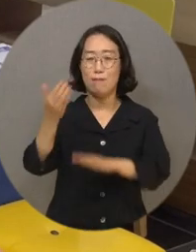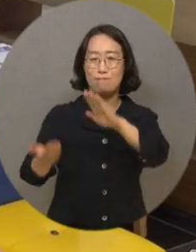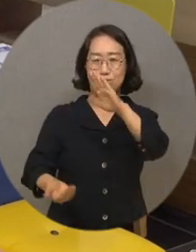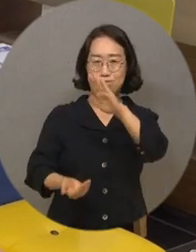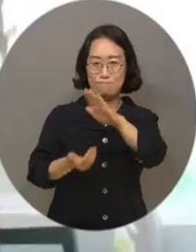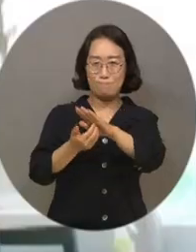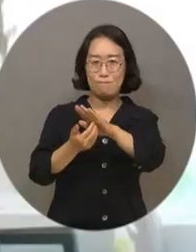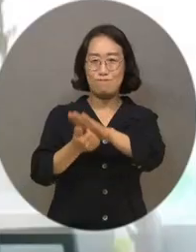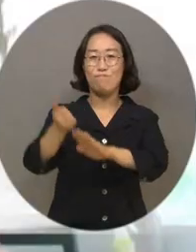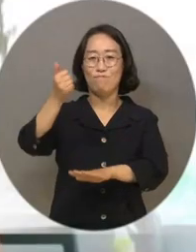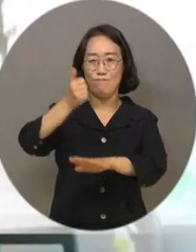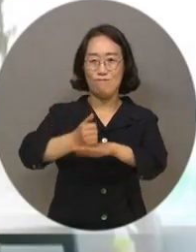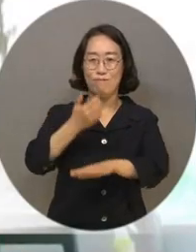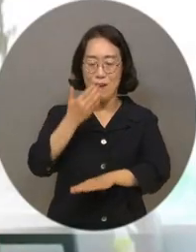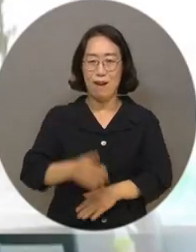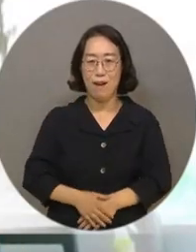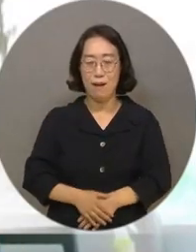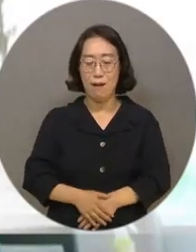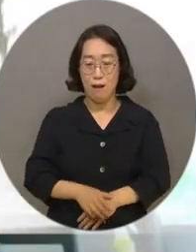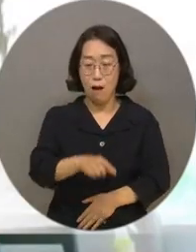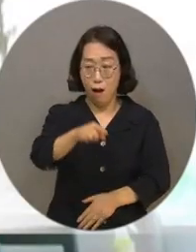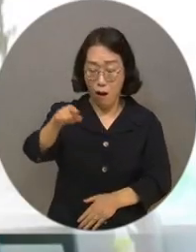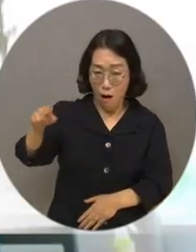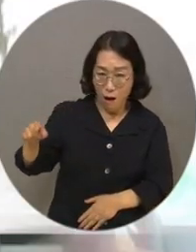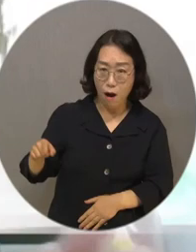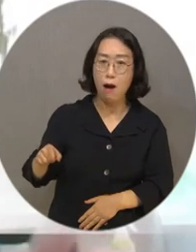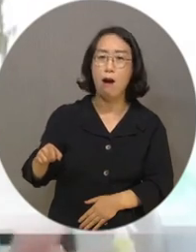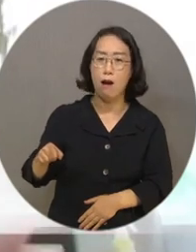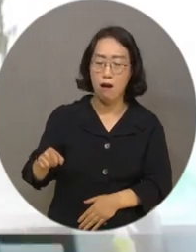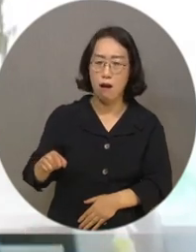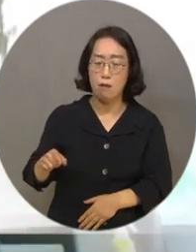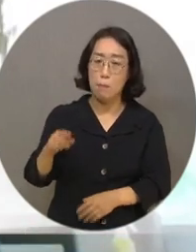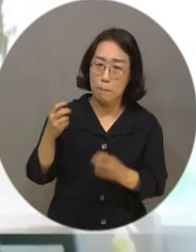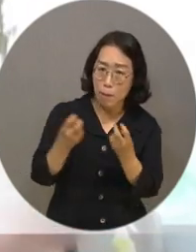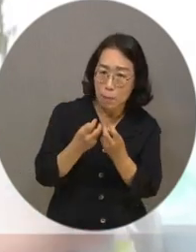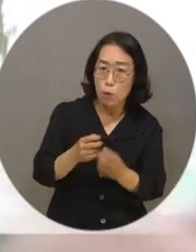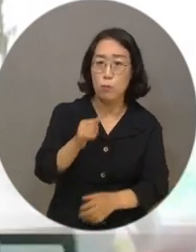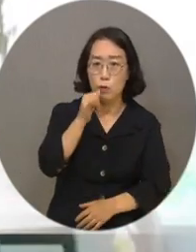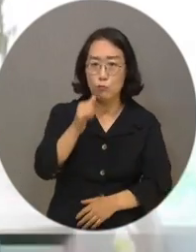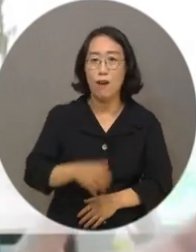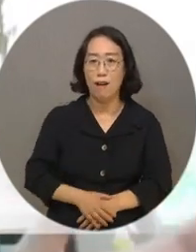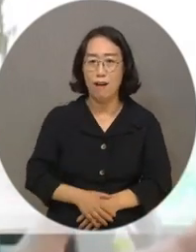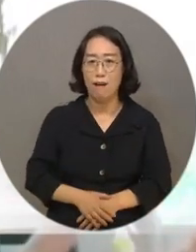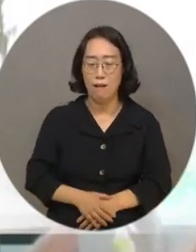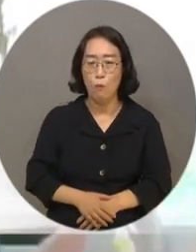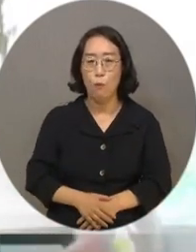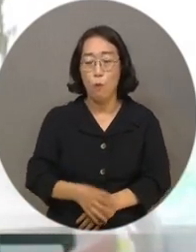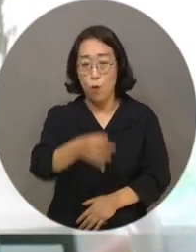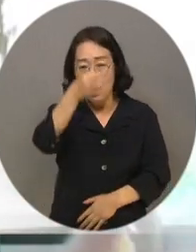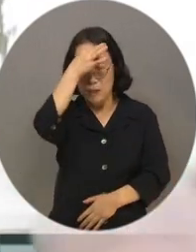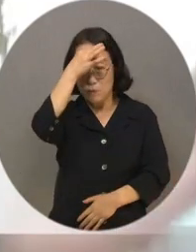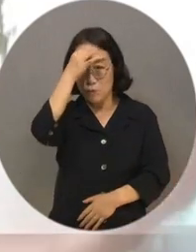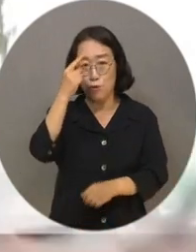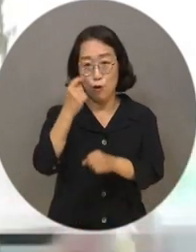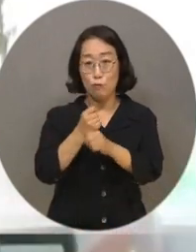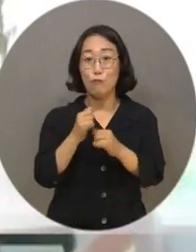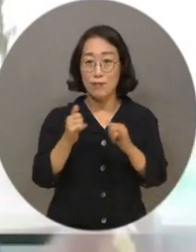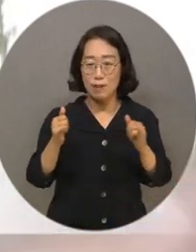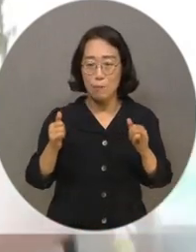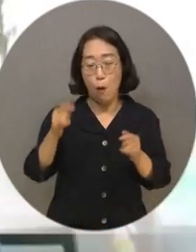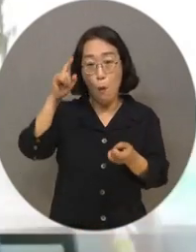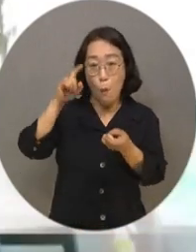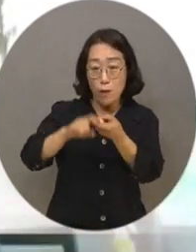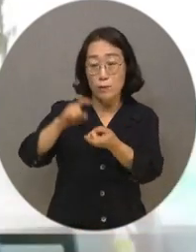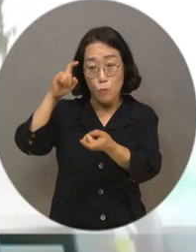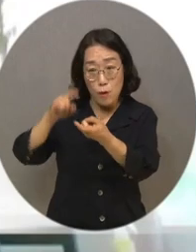일이었습니다. 이러한 사람들이 있다라는 것들을 이제 알려드리고 그러면 뭐 기술하는 사람으로서도 아 나도 여기에 관심